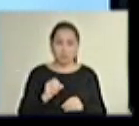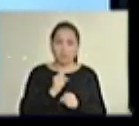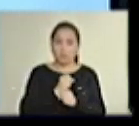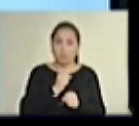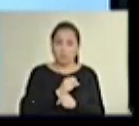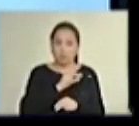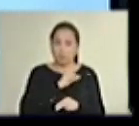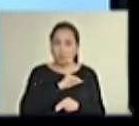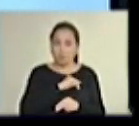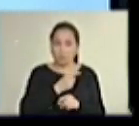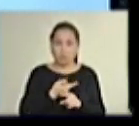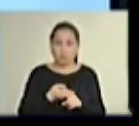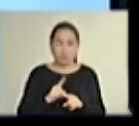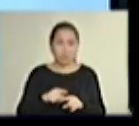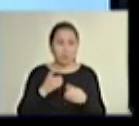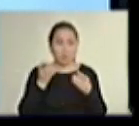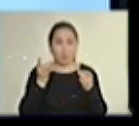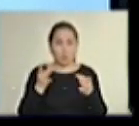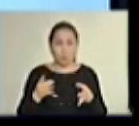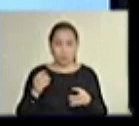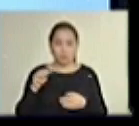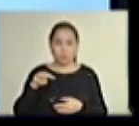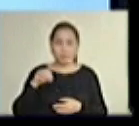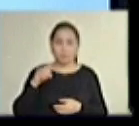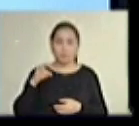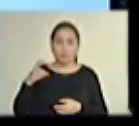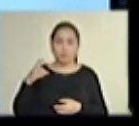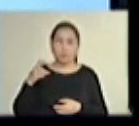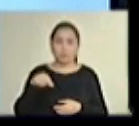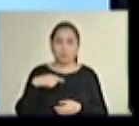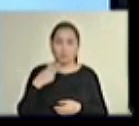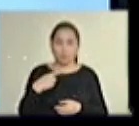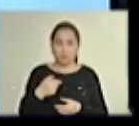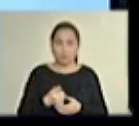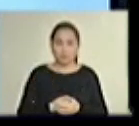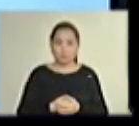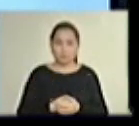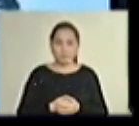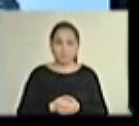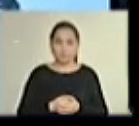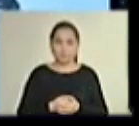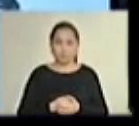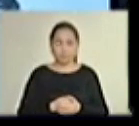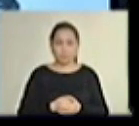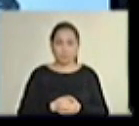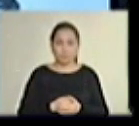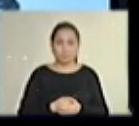bajaradigan ishlari bu oddiy mexanizmlarning ishlarini ifodalaydi.